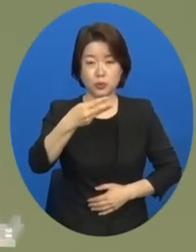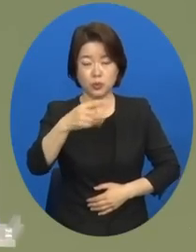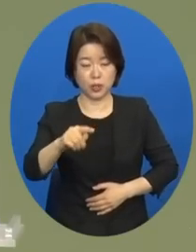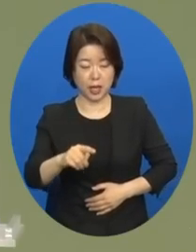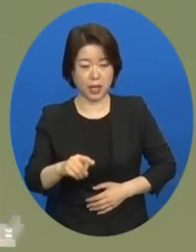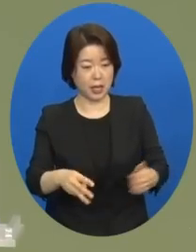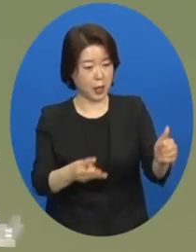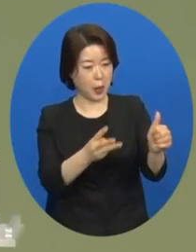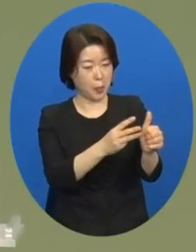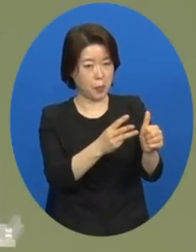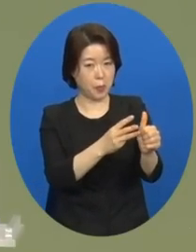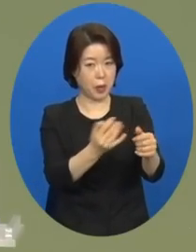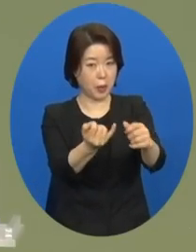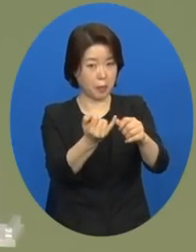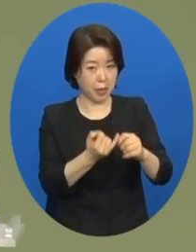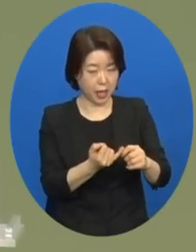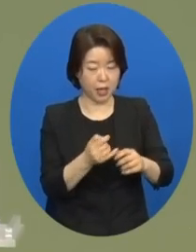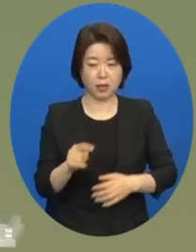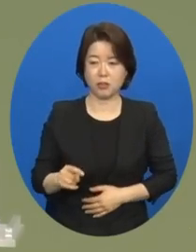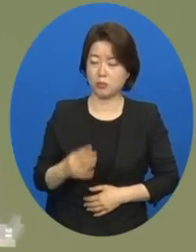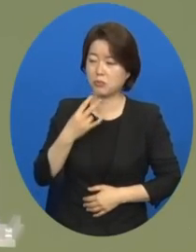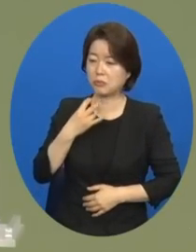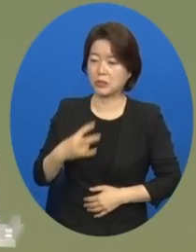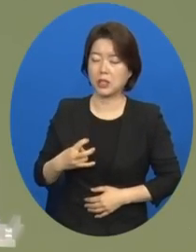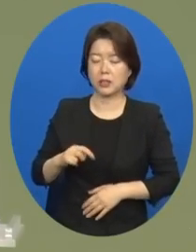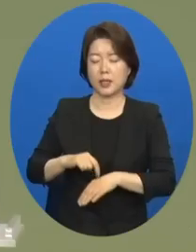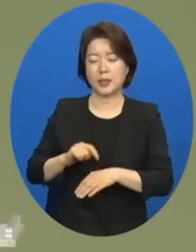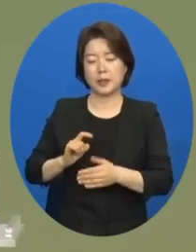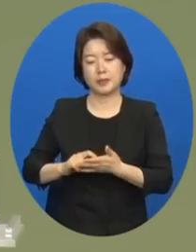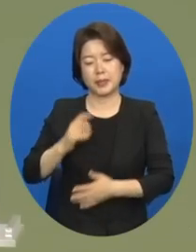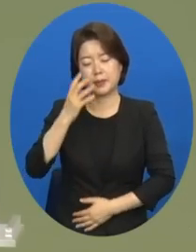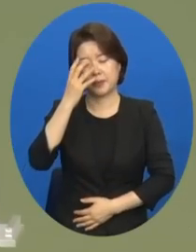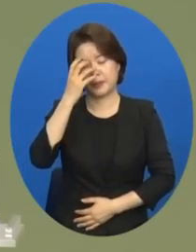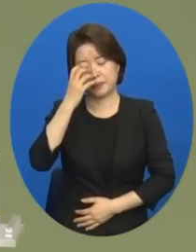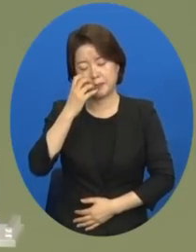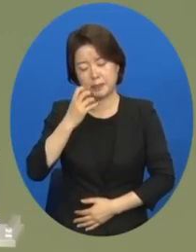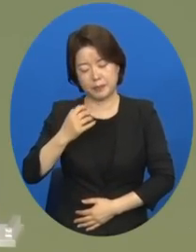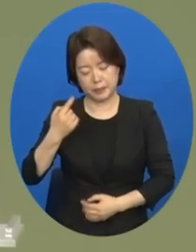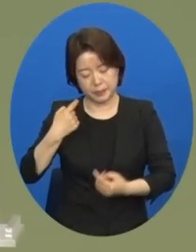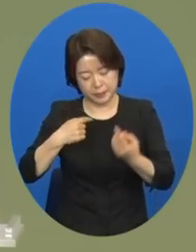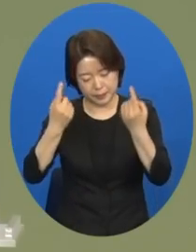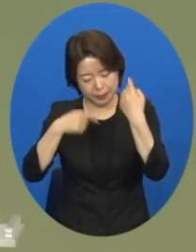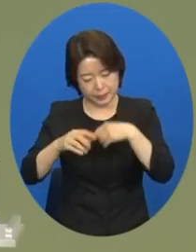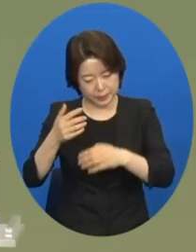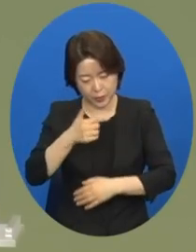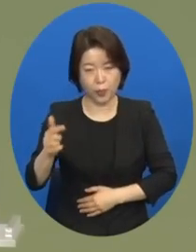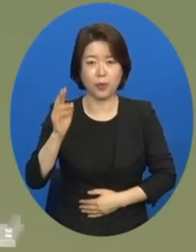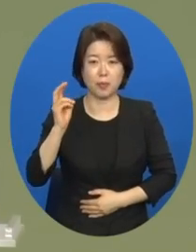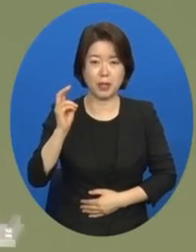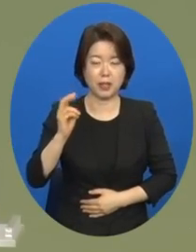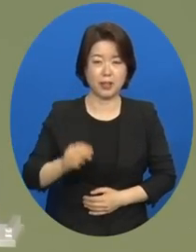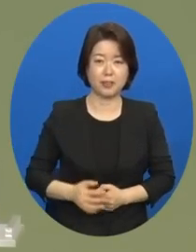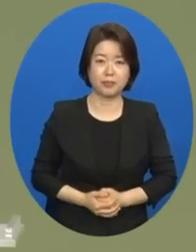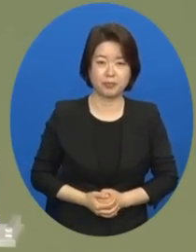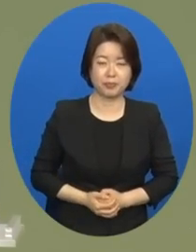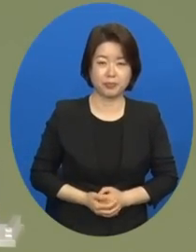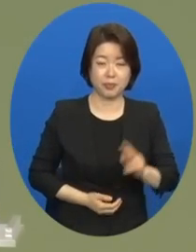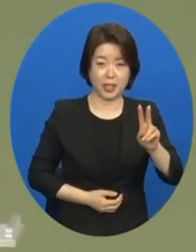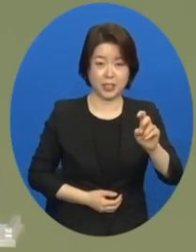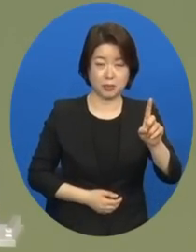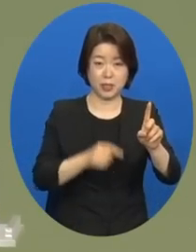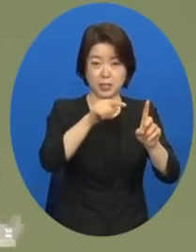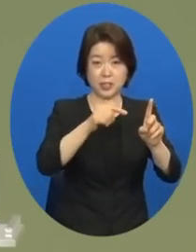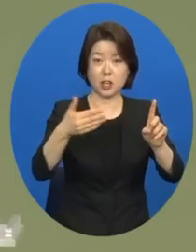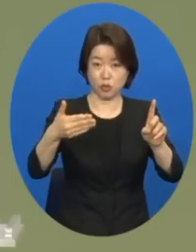것으로 본다면 사람의 마음이 아주 참담했을 것이라고 봅니다 그래서 25장 1절에 이렇게 보면은